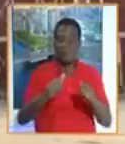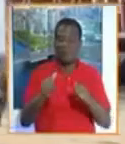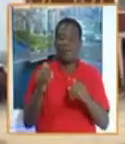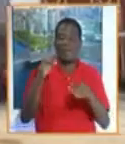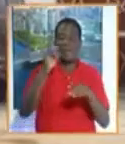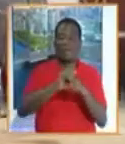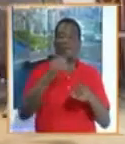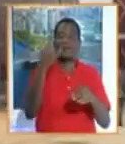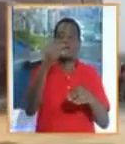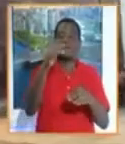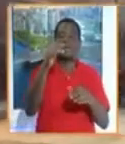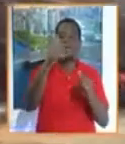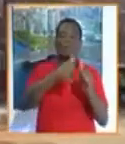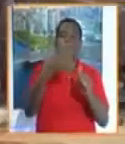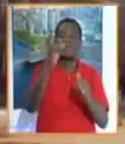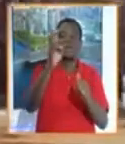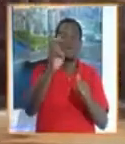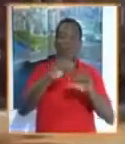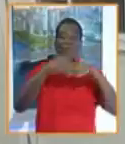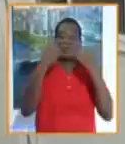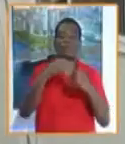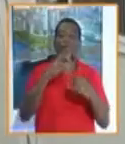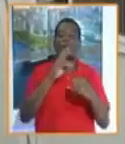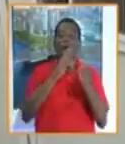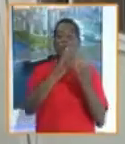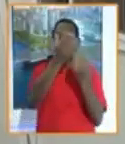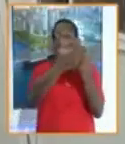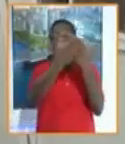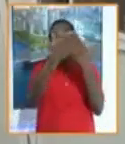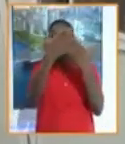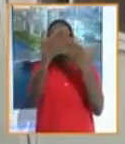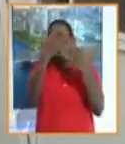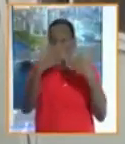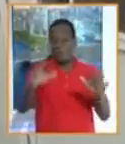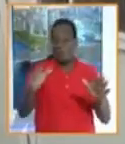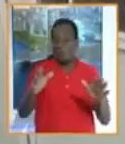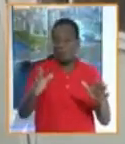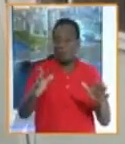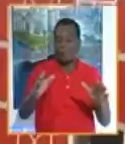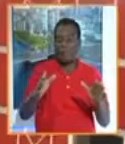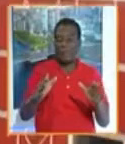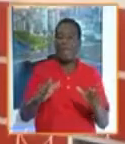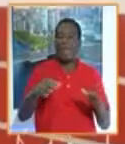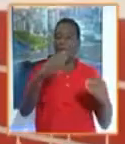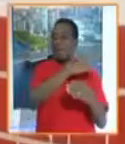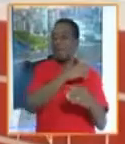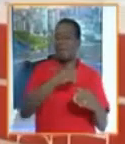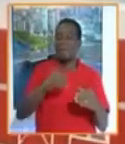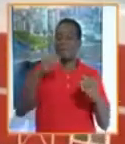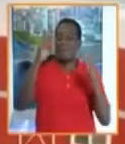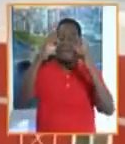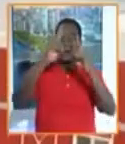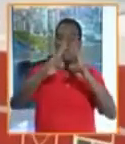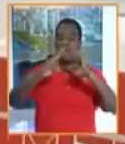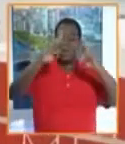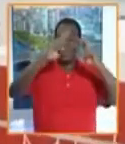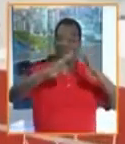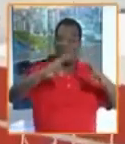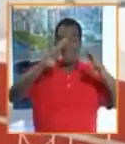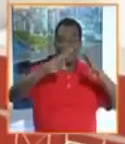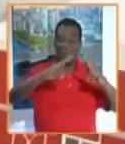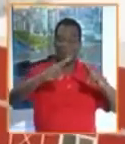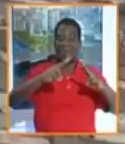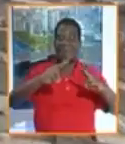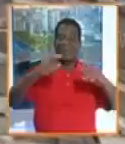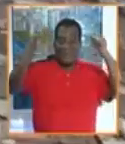des 17 commissions techniques sont en phase d'achèvement au titre des sites construits le village des jeux de la francophonie à l'institut national de